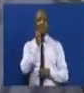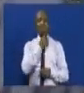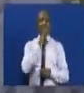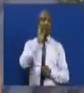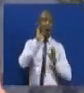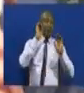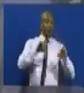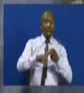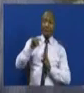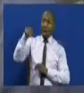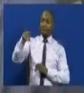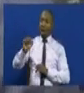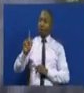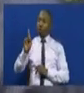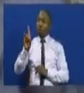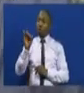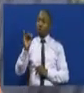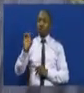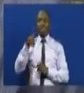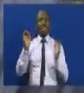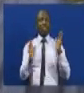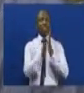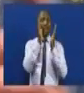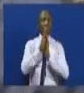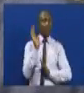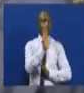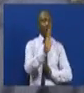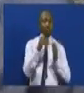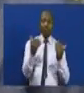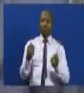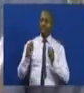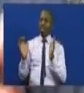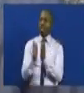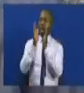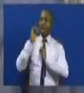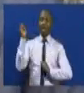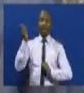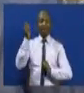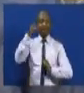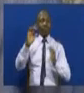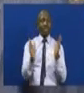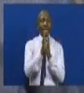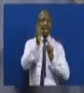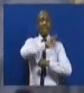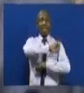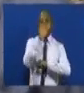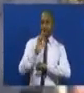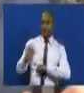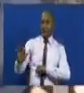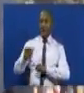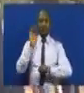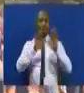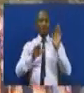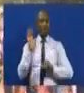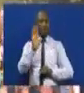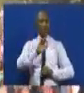Makunduchi hii ni sherehe yao hasa number 1. Lakini sasa hivi kwa sababu ishakuwa ya kitaifa ni sherehe ya Zanzibar kitaifa. Wao wanafanya kwa utamaduni wao. Kwa